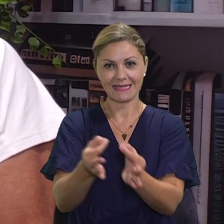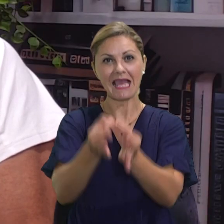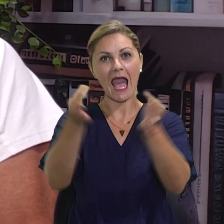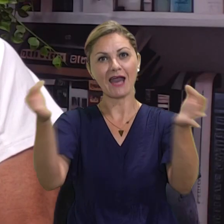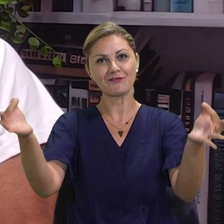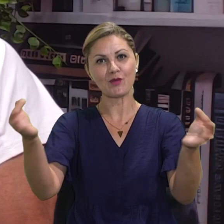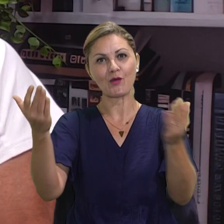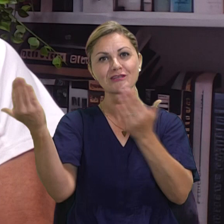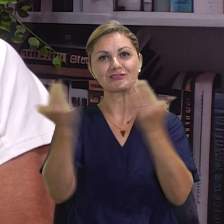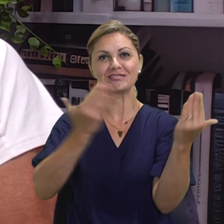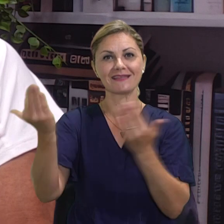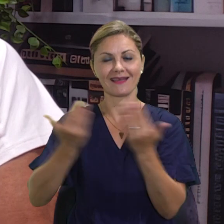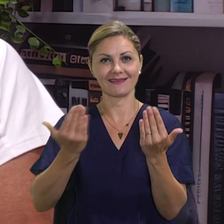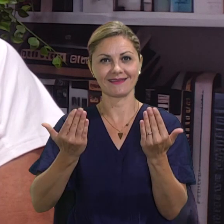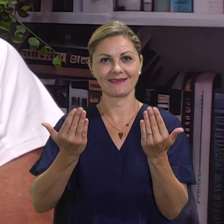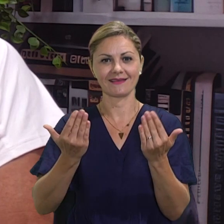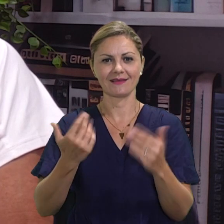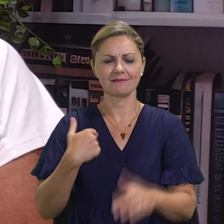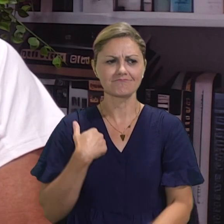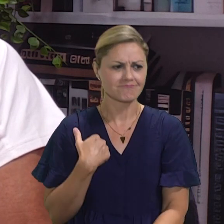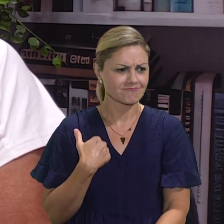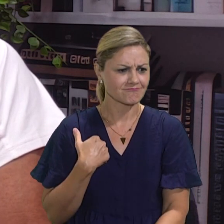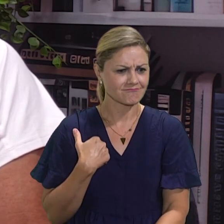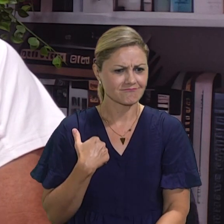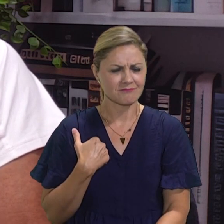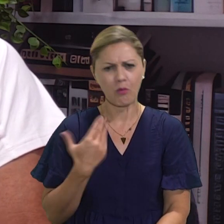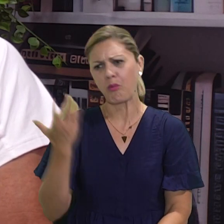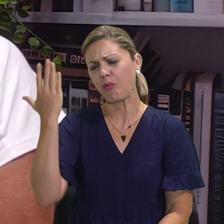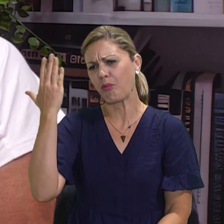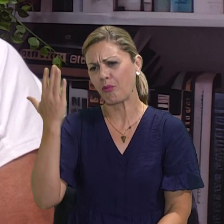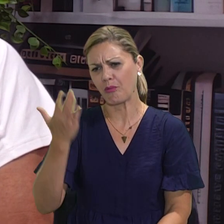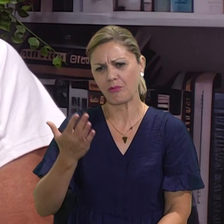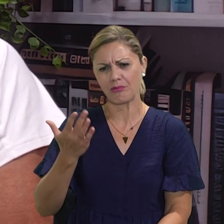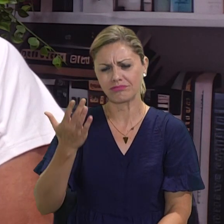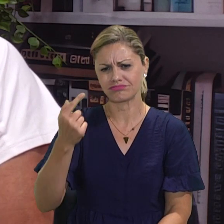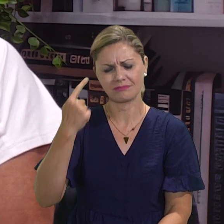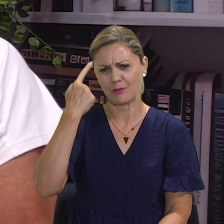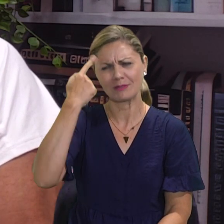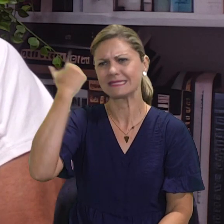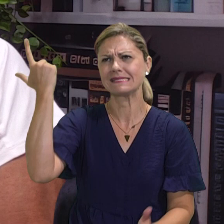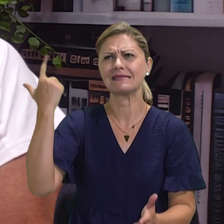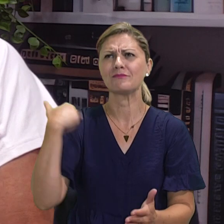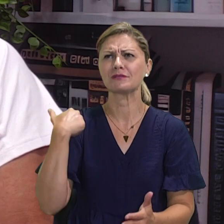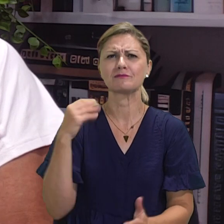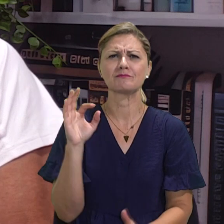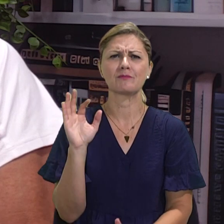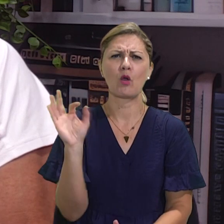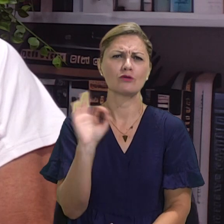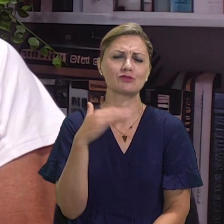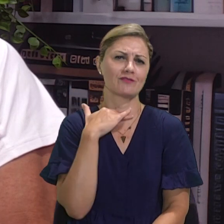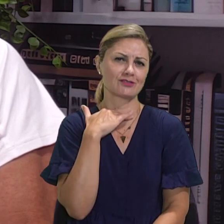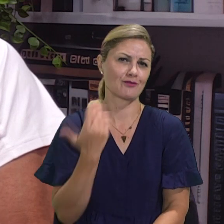trenutka? To je još bilo u školi tamo, ali nisam čitao svoje nego tuđe. Kako će se toga sjetiti? Ali ovo što